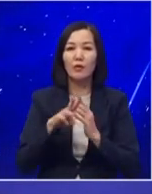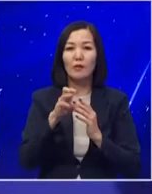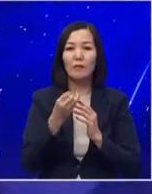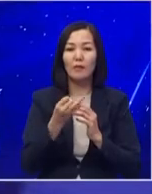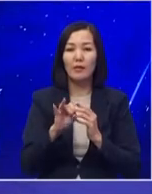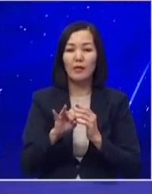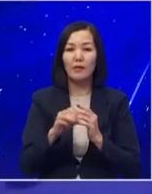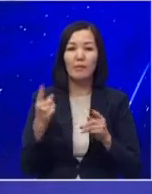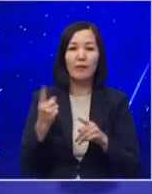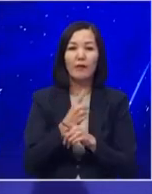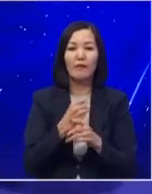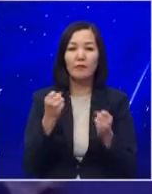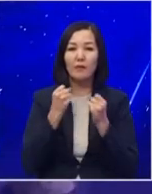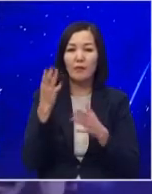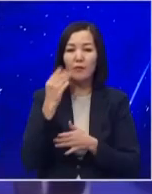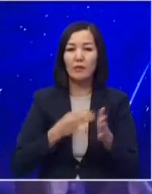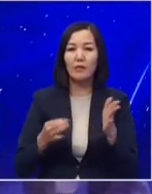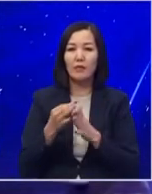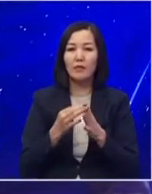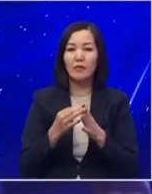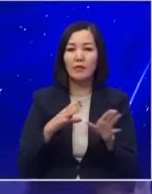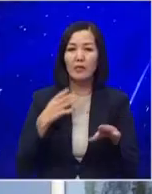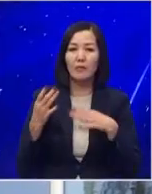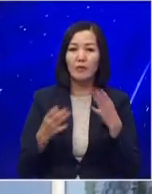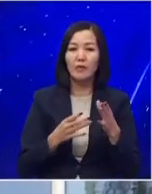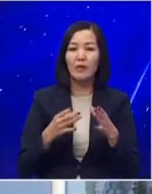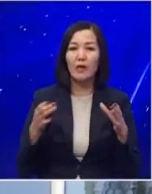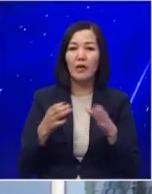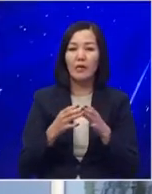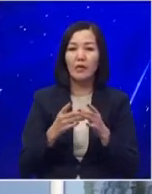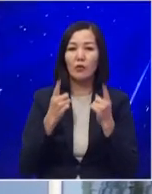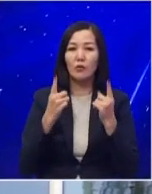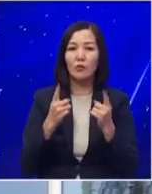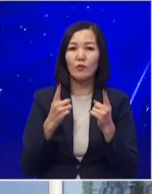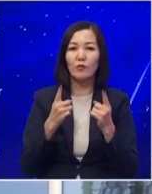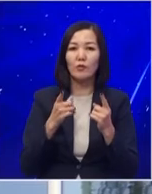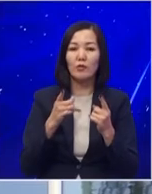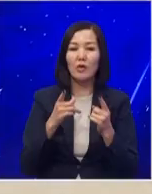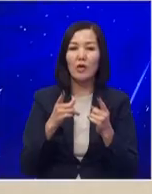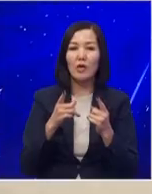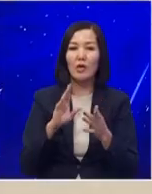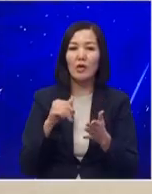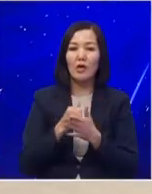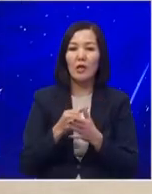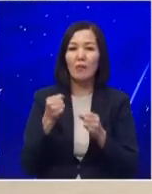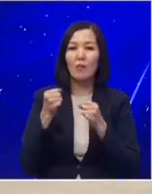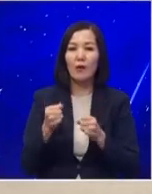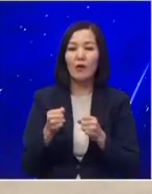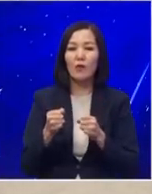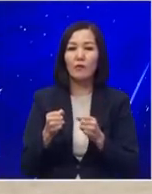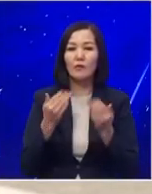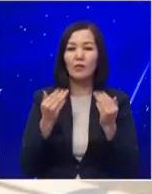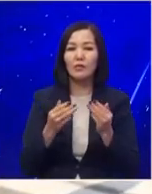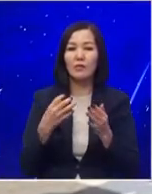суюнова впервые спортсмен из алматинской области дебютировал в организации 7g крупнейшей сети гола боёв в поединке семиреченские сошелся с